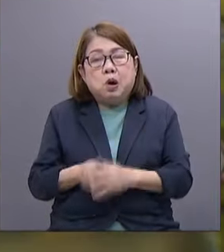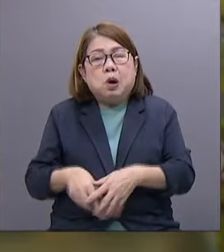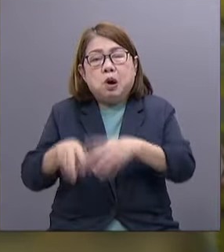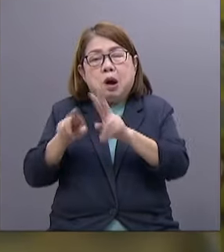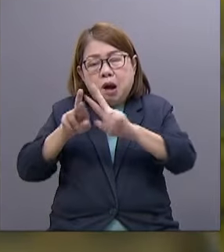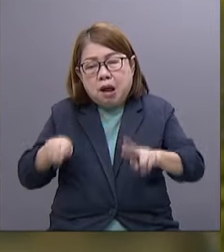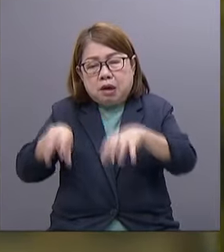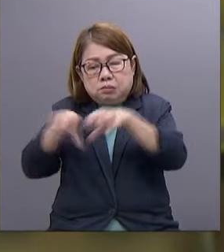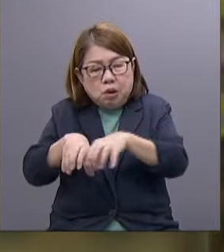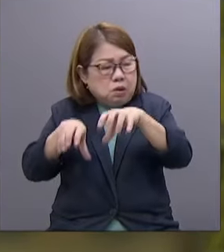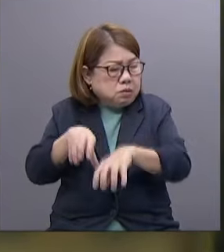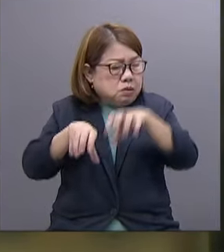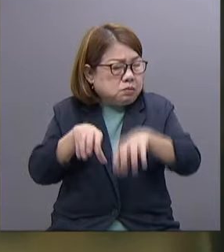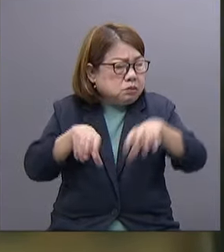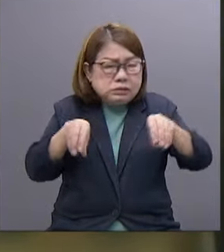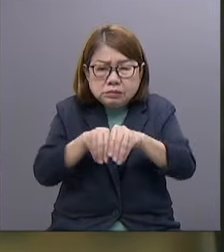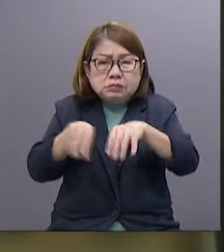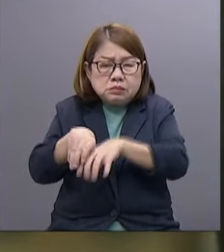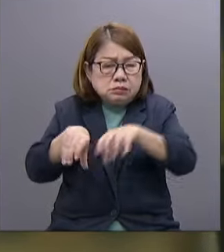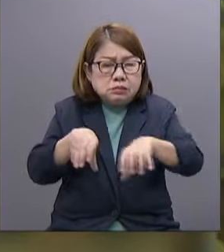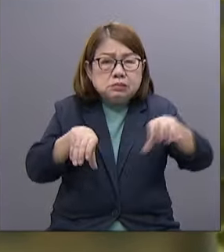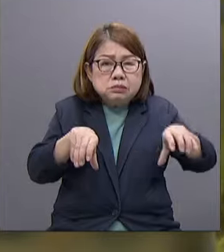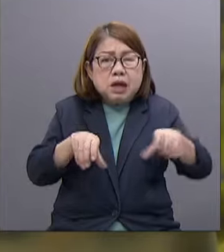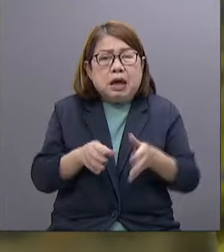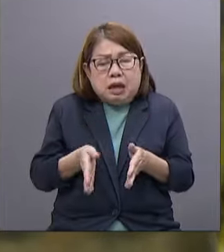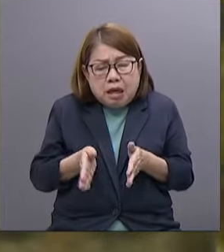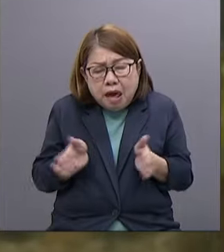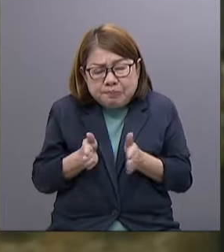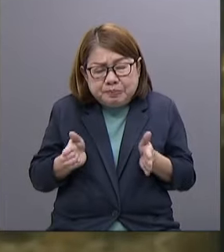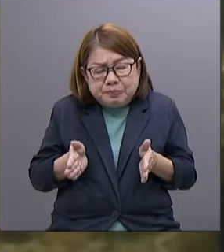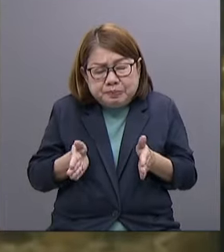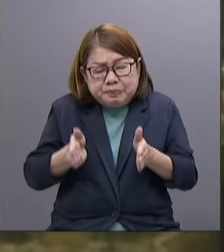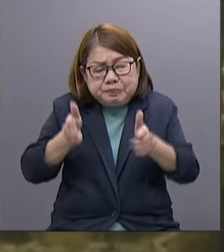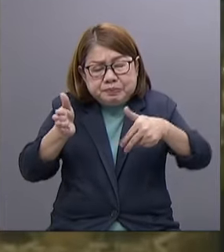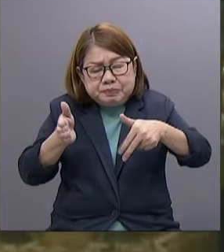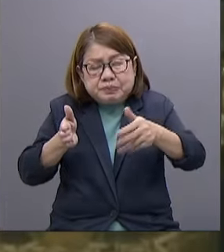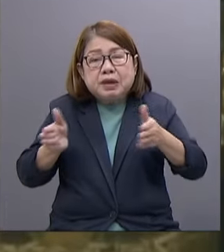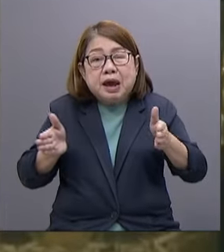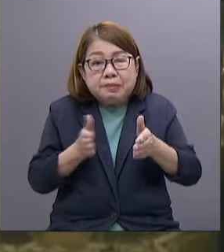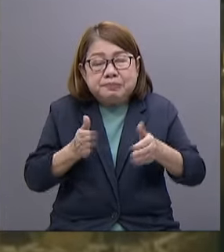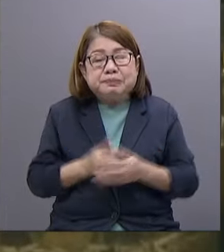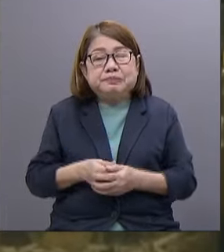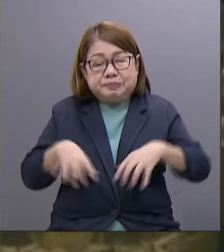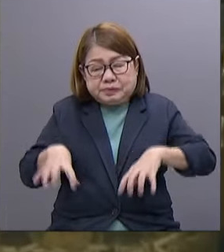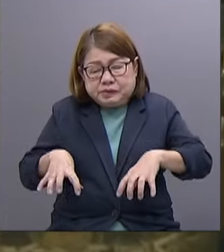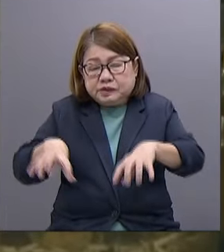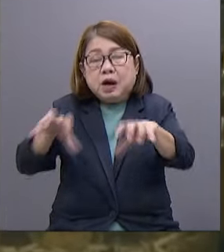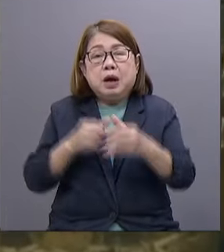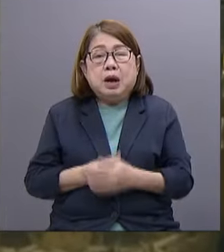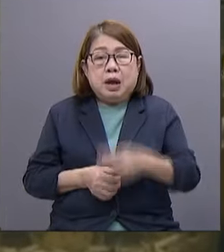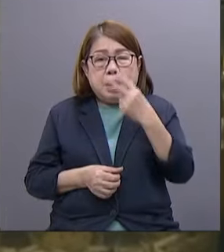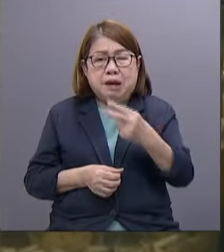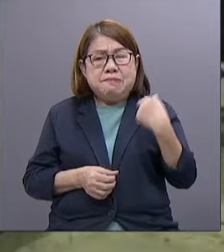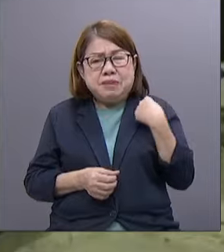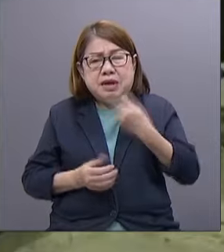แออัดแล้วก็ทางเดินเข้าแคบอะไรอย่างเงี้นะครับนะฮะอีกอันนึงก็คือเหบผมเห็นว่าเชื้อเพลิงเยอะนะครับ